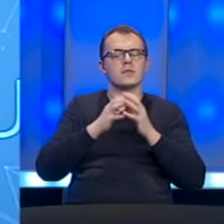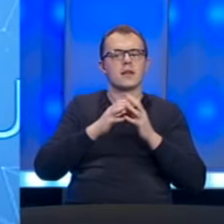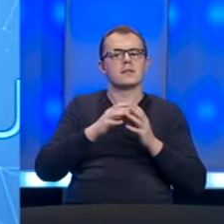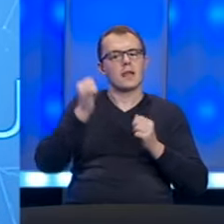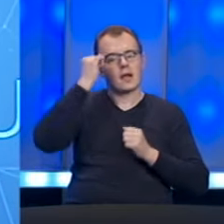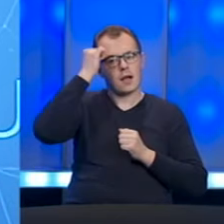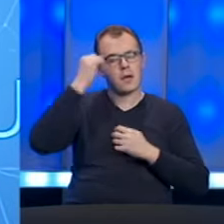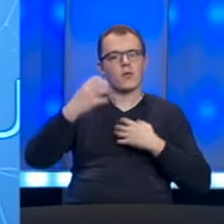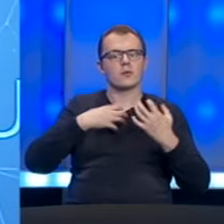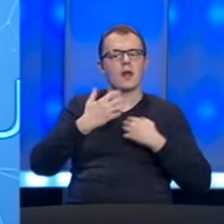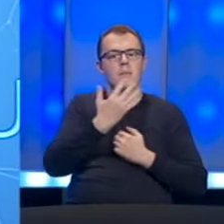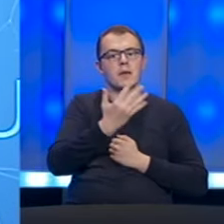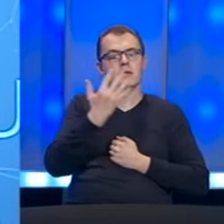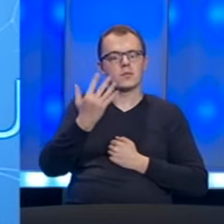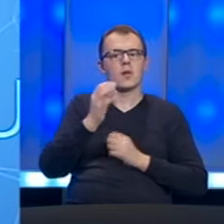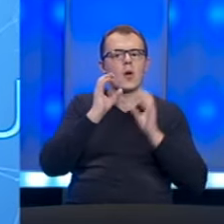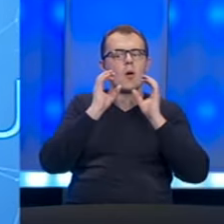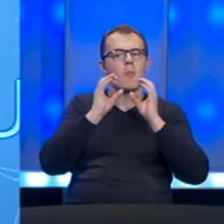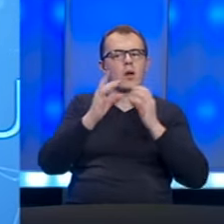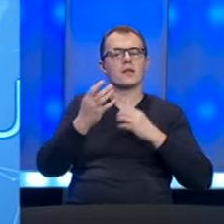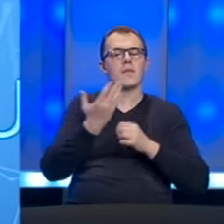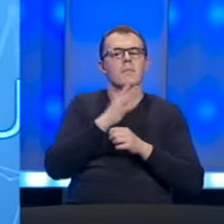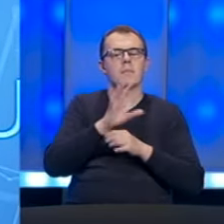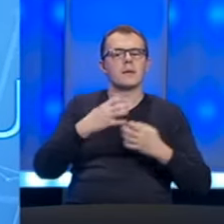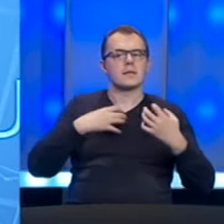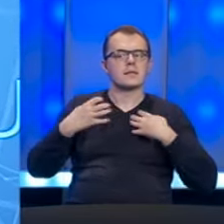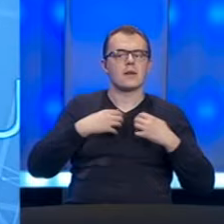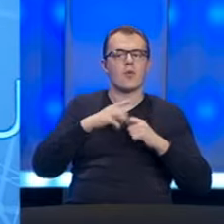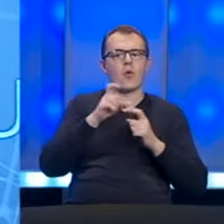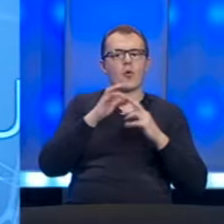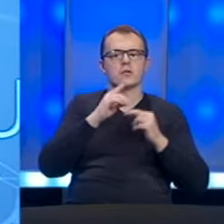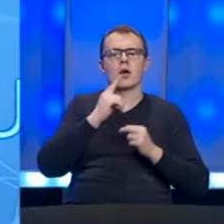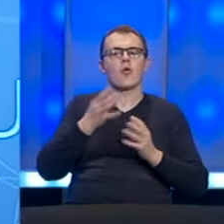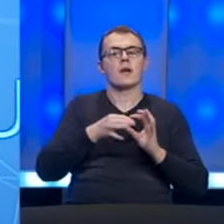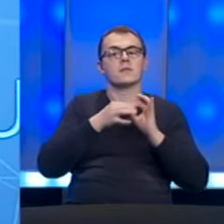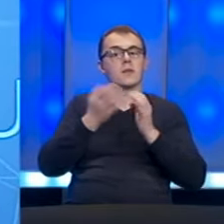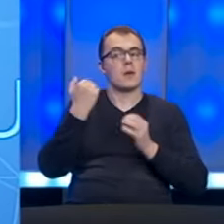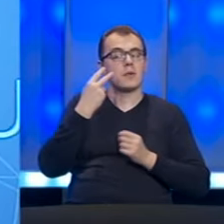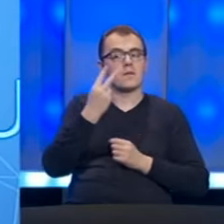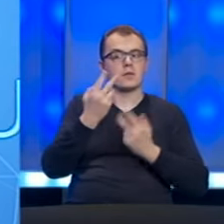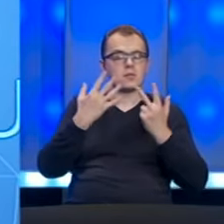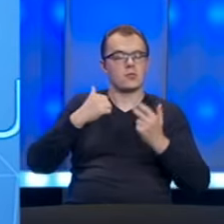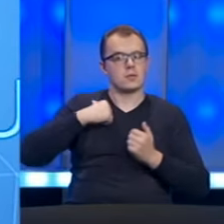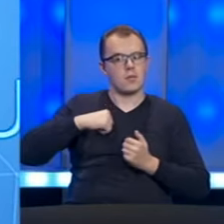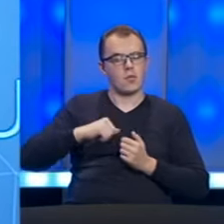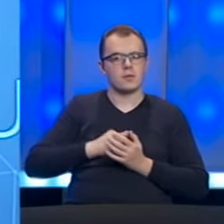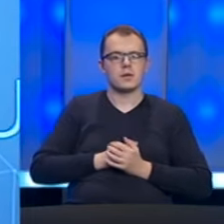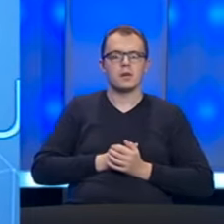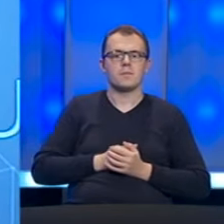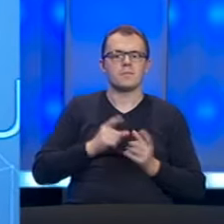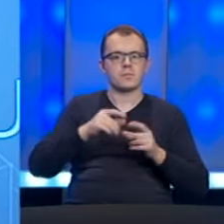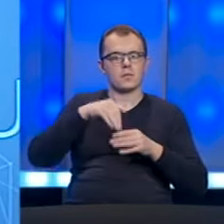Kamernog teatra 55 pogledate predstavu Kosa koja je premijerno izvedena prije 28 godina